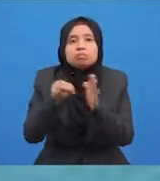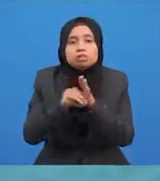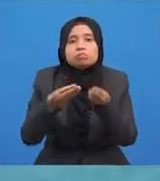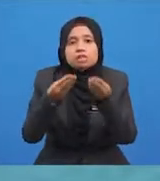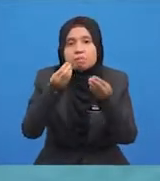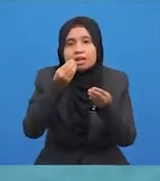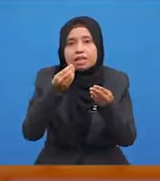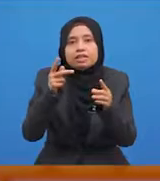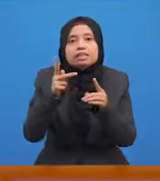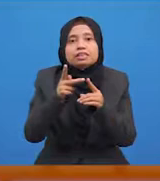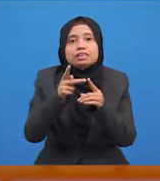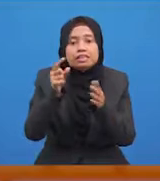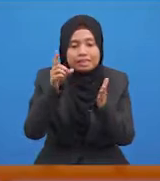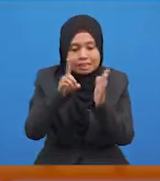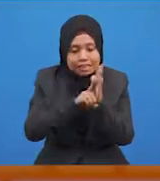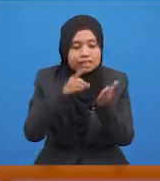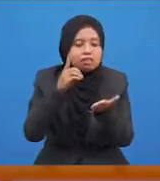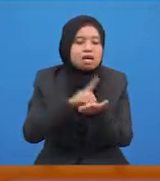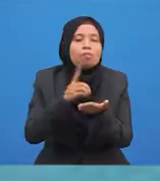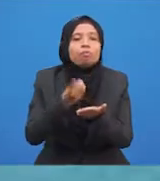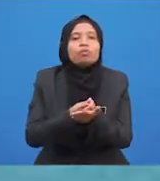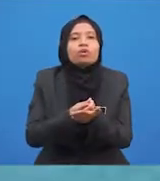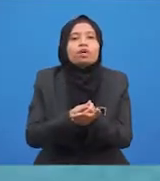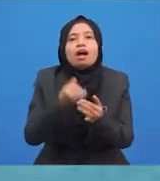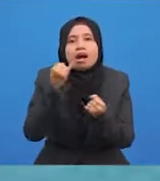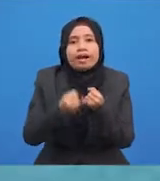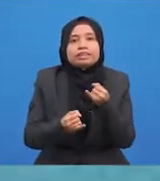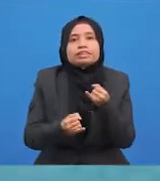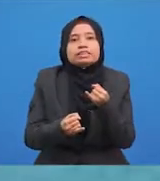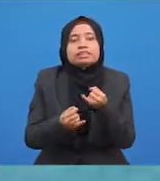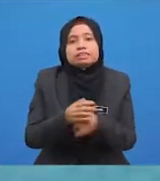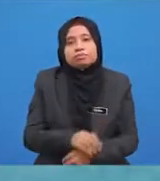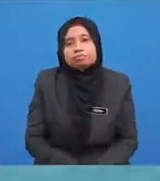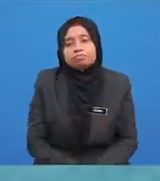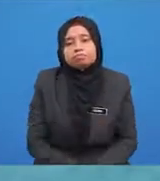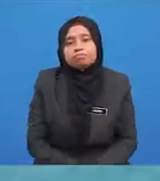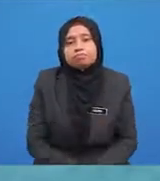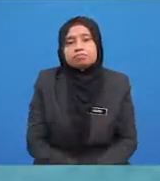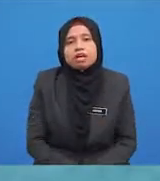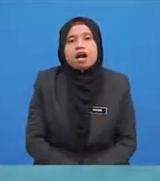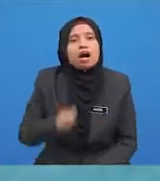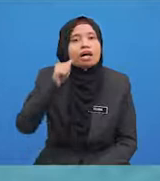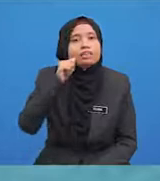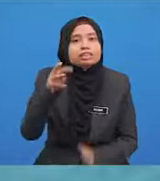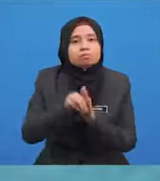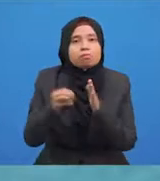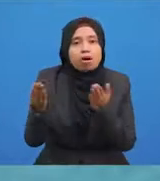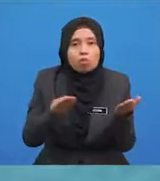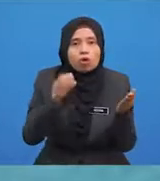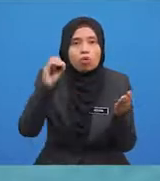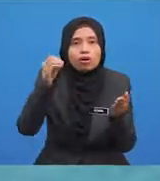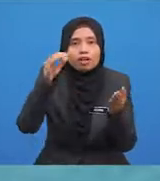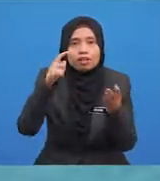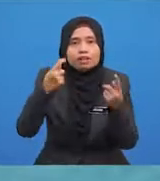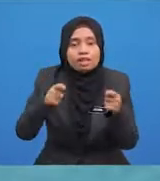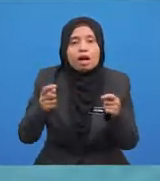dapur. Akhir sekali, bagi plot peleraian dalam cerpen ini adalah Anis membawa Oren